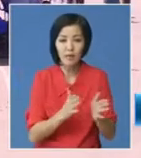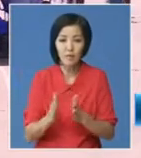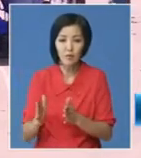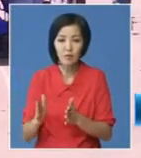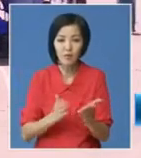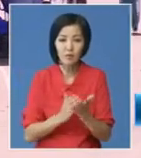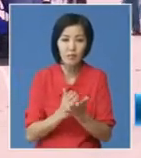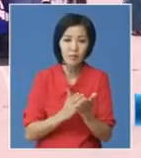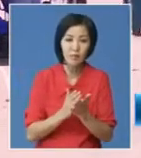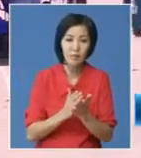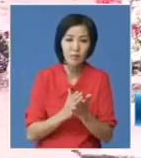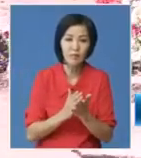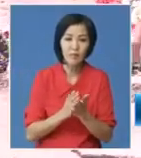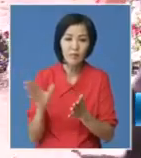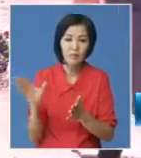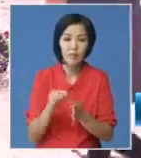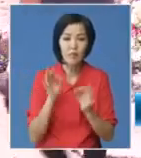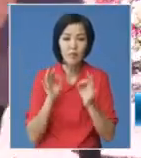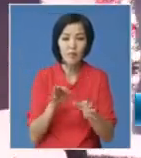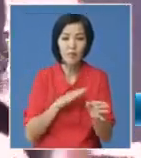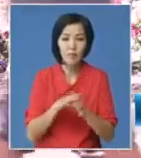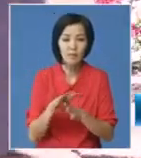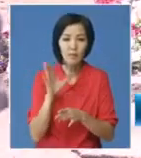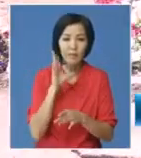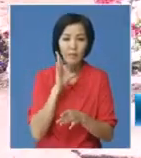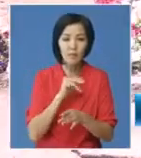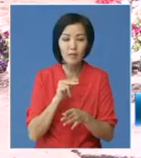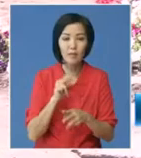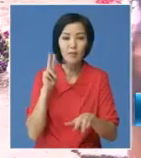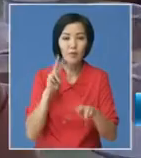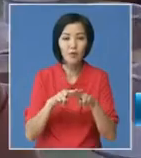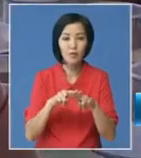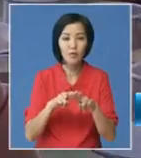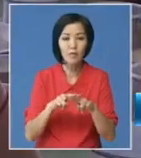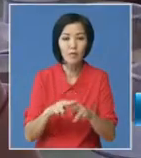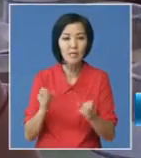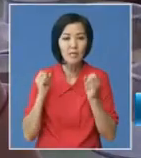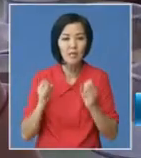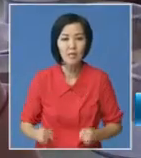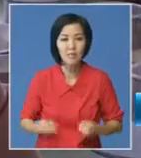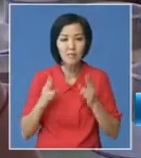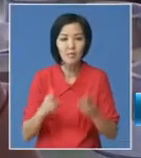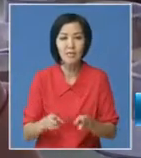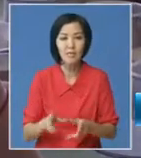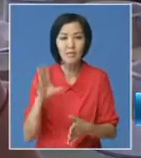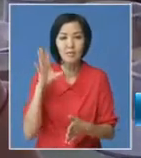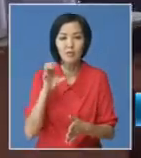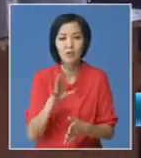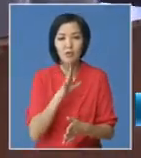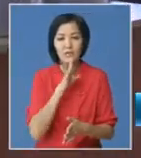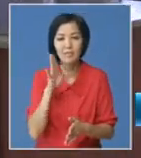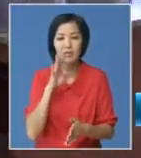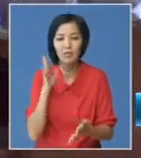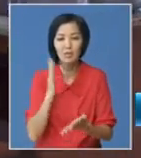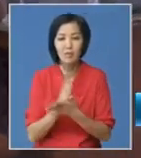бұл міндеттің мүддесінен шыға білді. Қазір түзету мекемесінде қылмыскер деген ауыр сөзді арқалап жүрген 500-ге жуық қыз-келіншек бар.